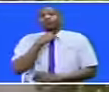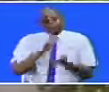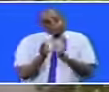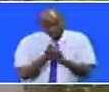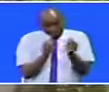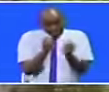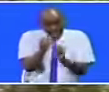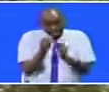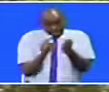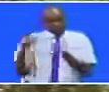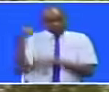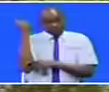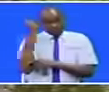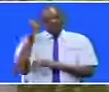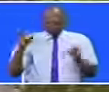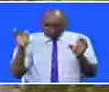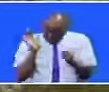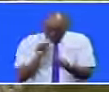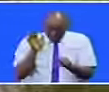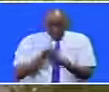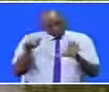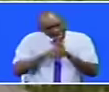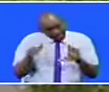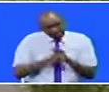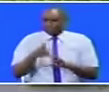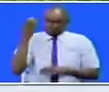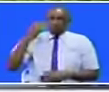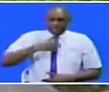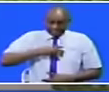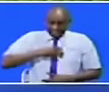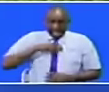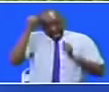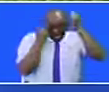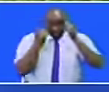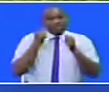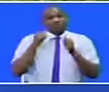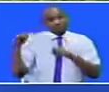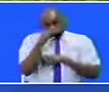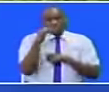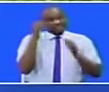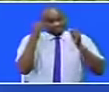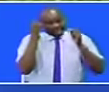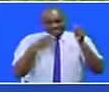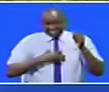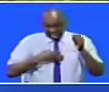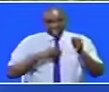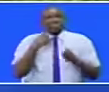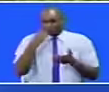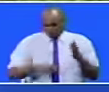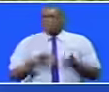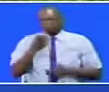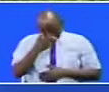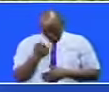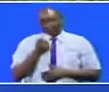pilot. And many of our members are former pilots in the Kenya Air Force, and they felt that they need to do